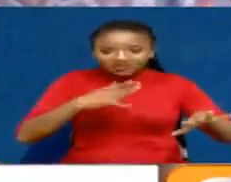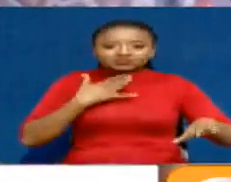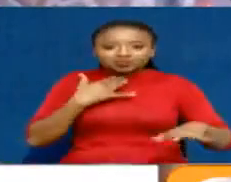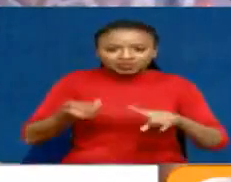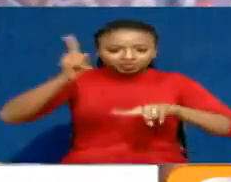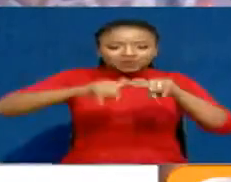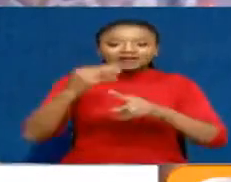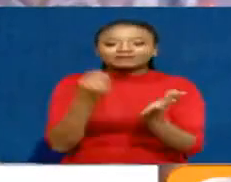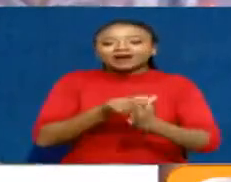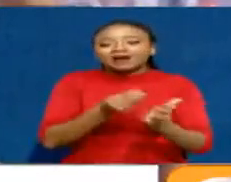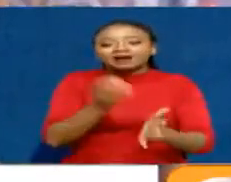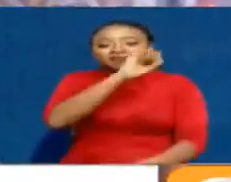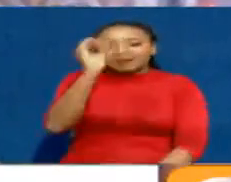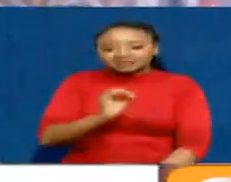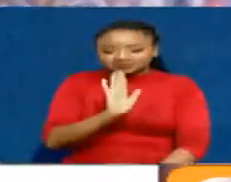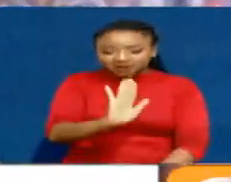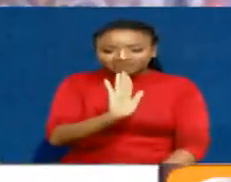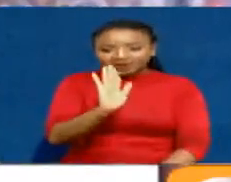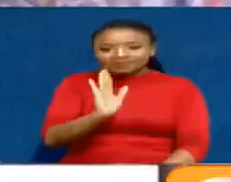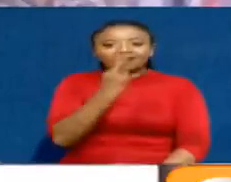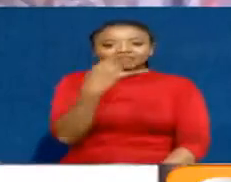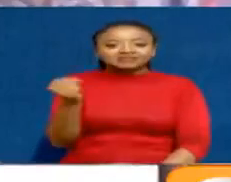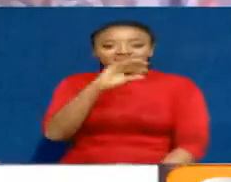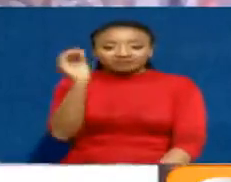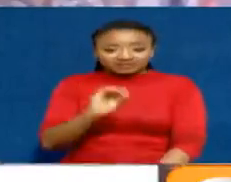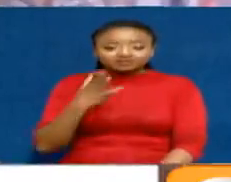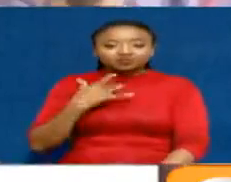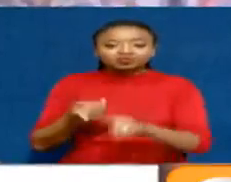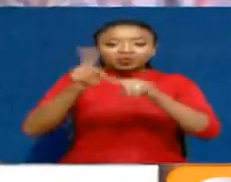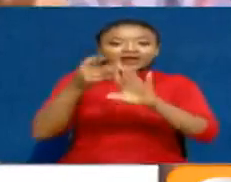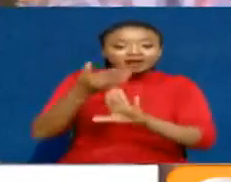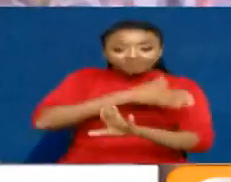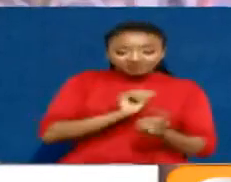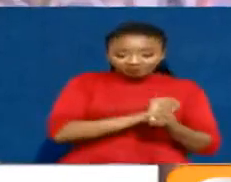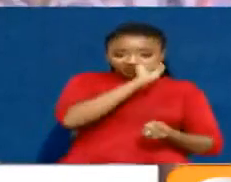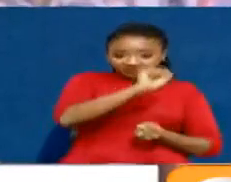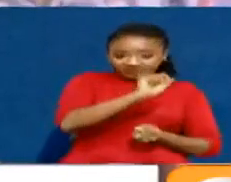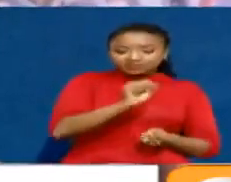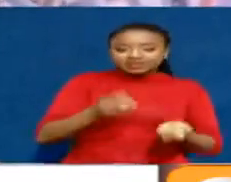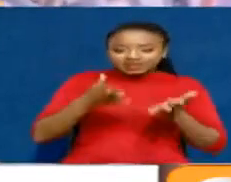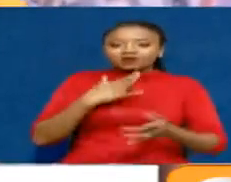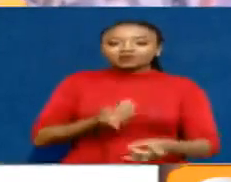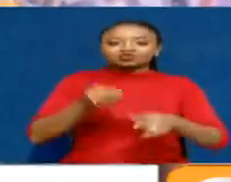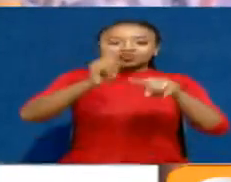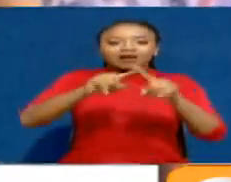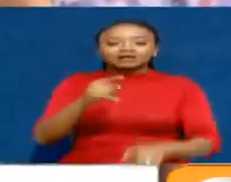kupandisha pesa ambayo inakuja hapa mashinani kutoka 15%